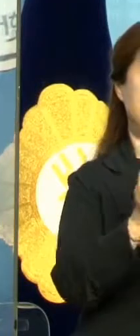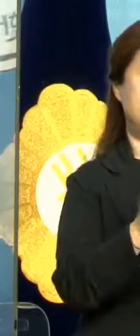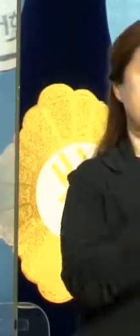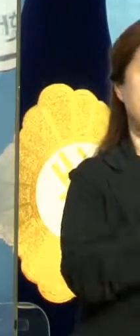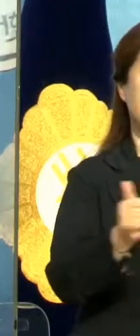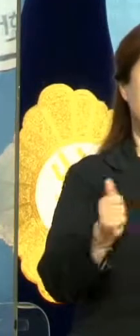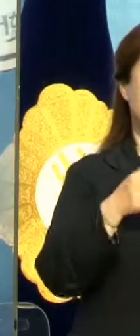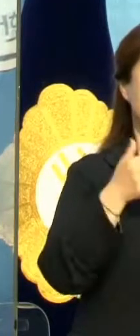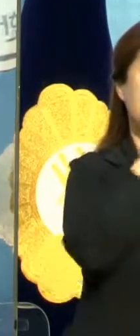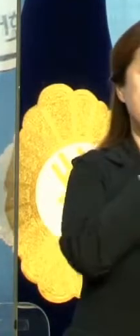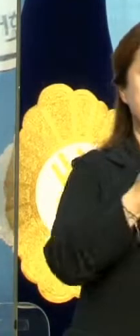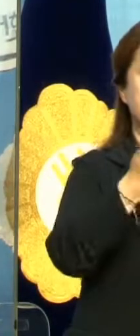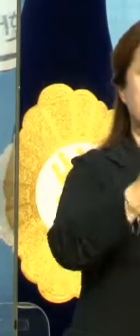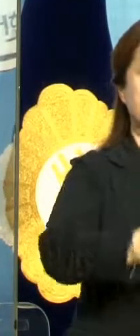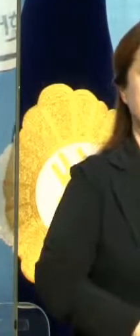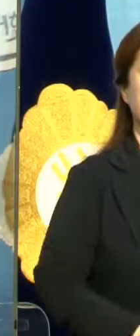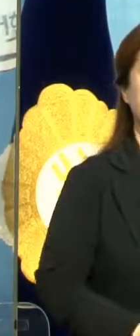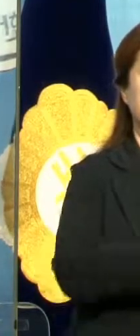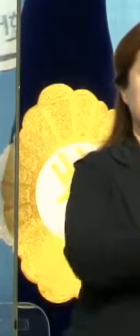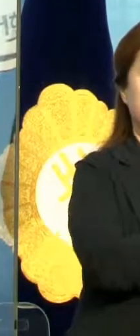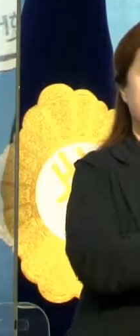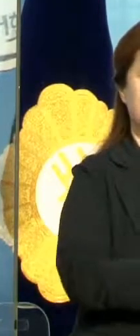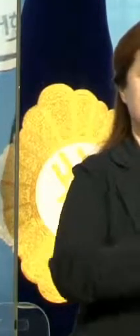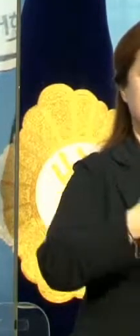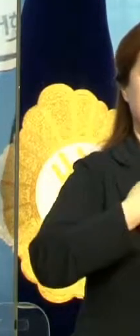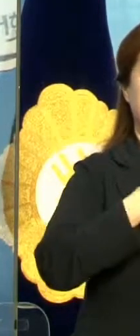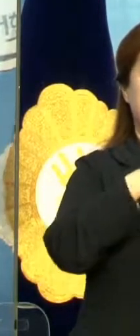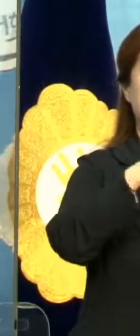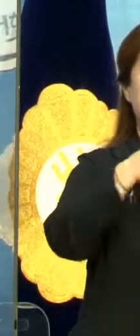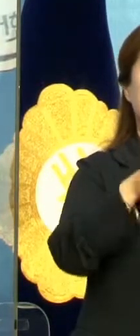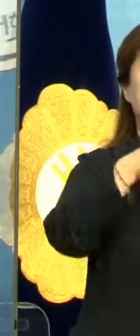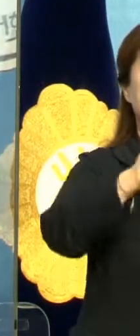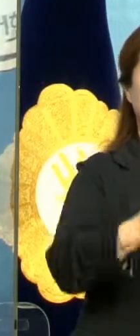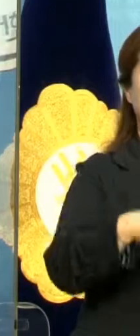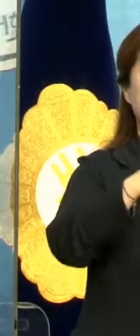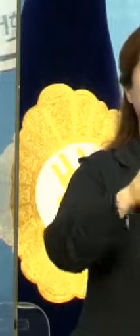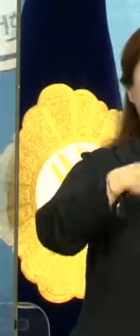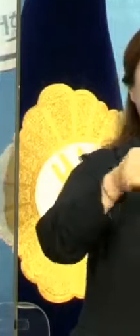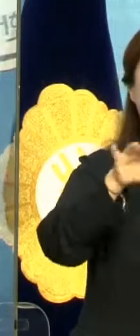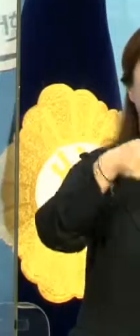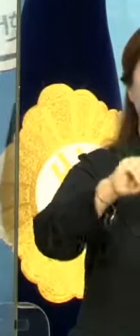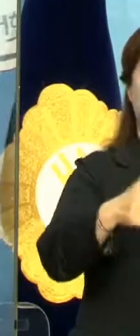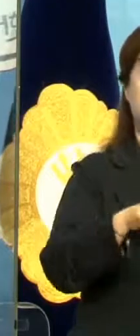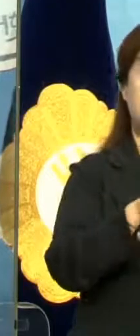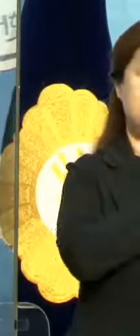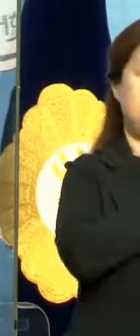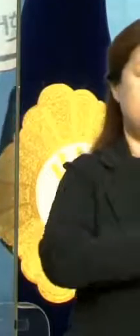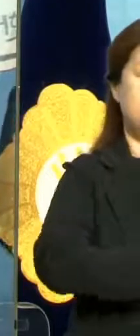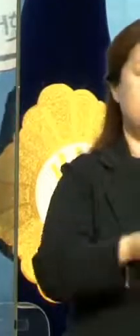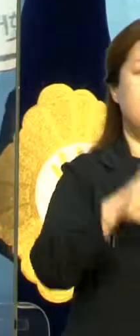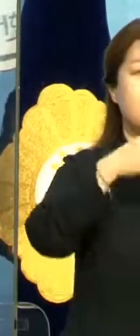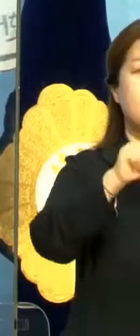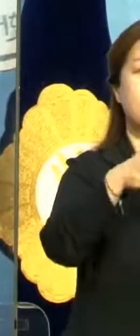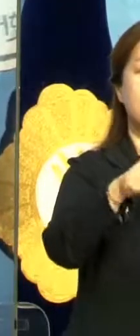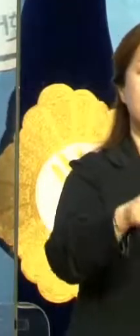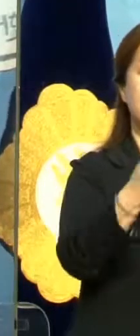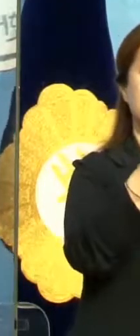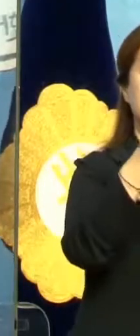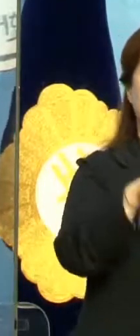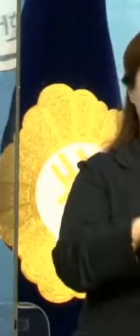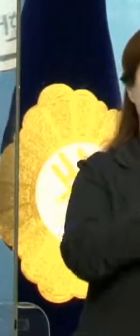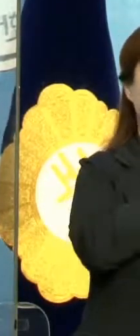소개해드리겠습니다 반장은 전신 동문이 맡아 까요 그 다음에 진성 전환 입니다 천주 룬입니다